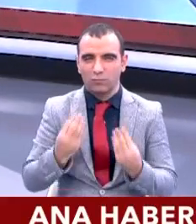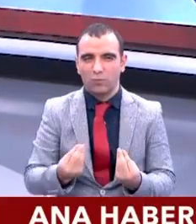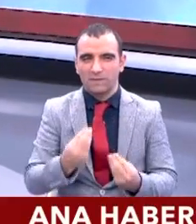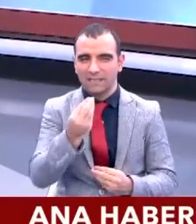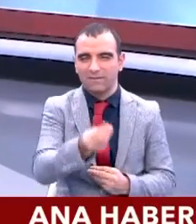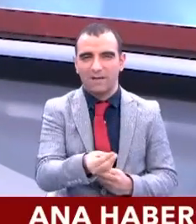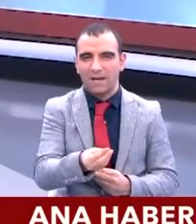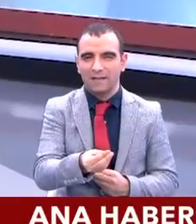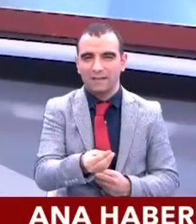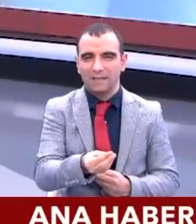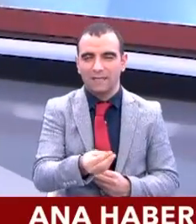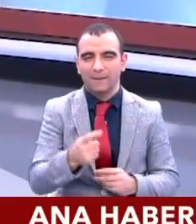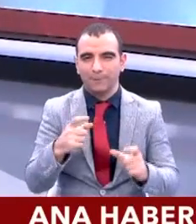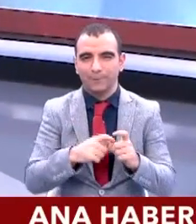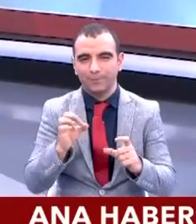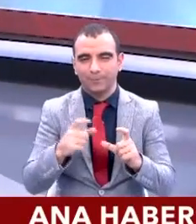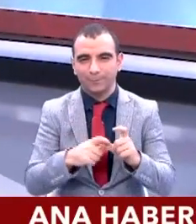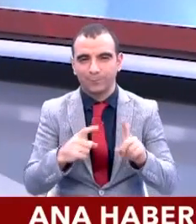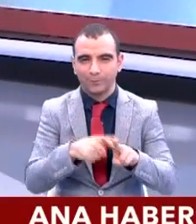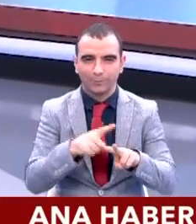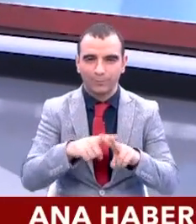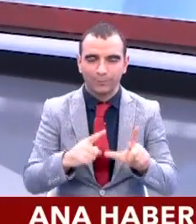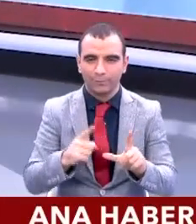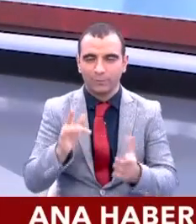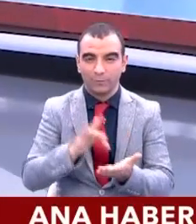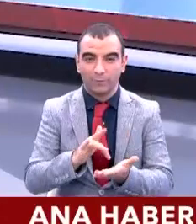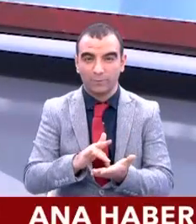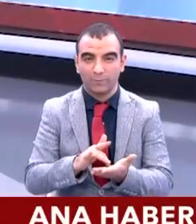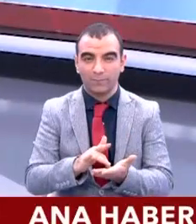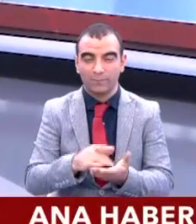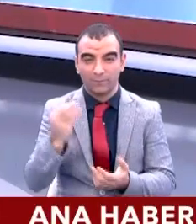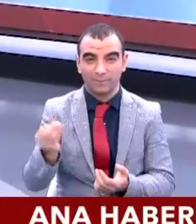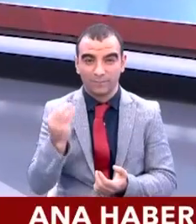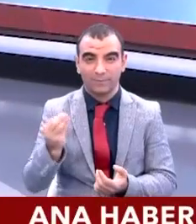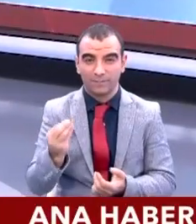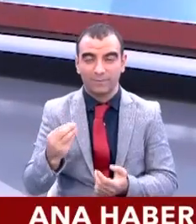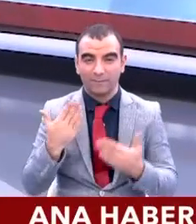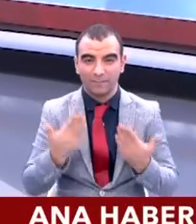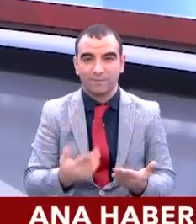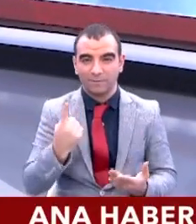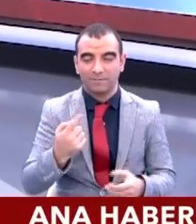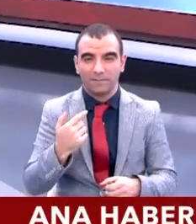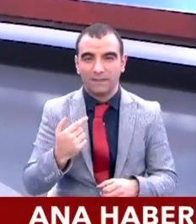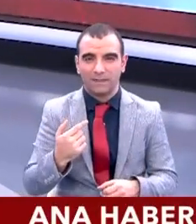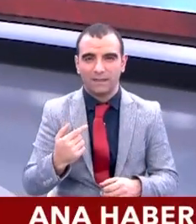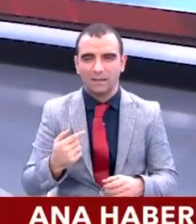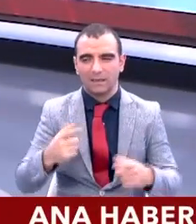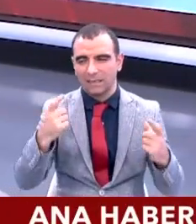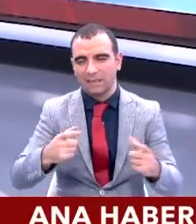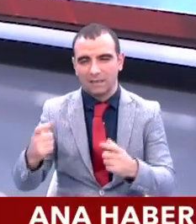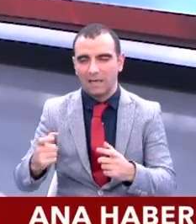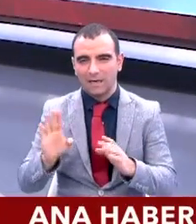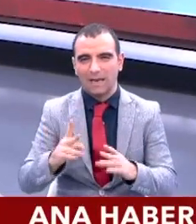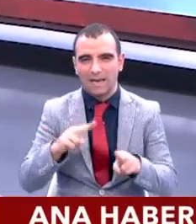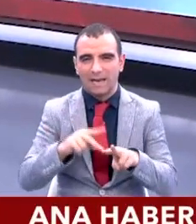verdiği sosyolojik ortamında etkisiyle Ee gençleri Tabii ki bir kalıba III dahil etmek belli